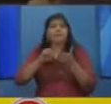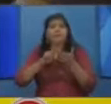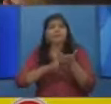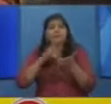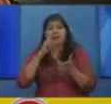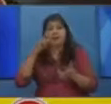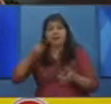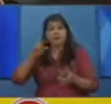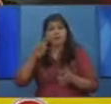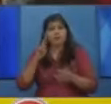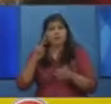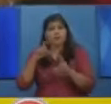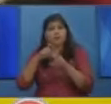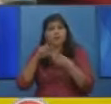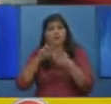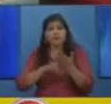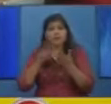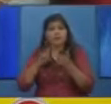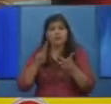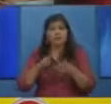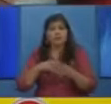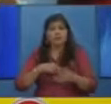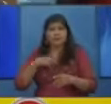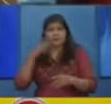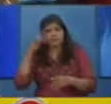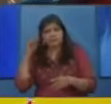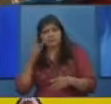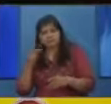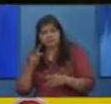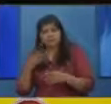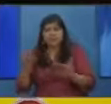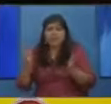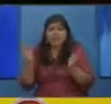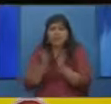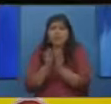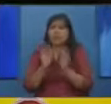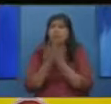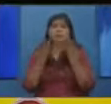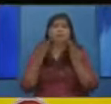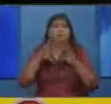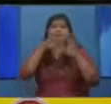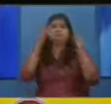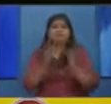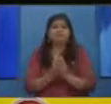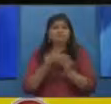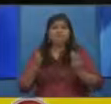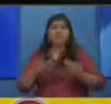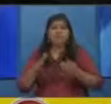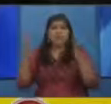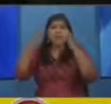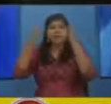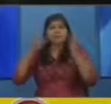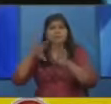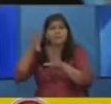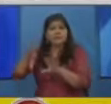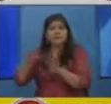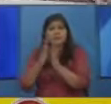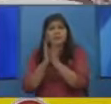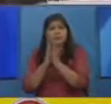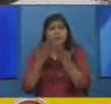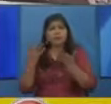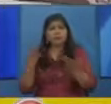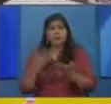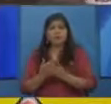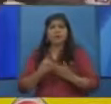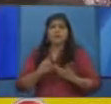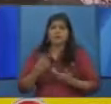और दिवांग होसाई को जब पता चला कि कस्बे में कोई लाइब्रेरी नहीं है तो उन्होंने इसकी फंडिंग के